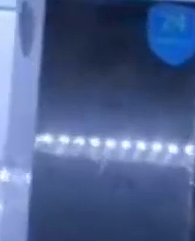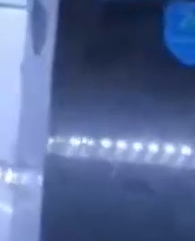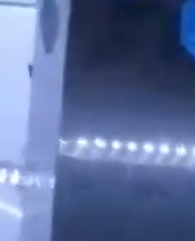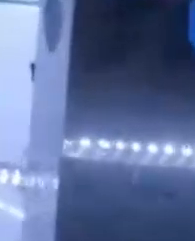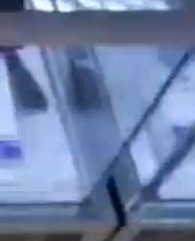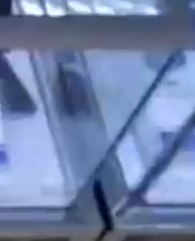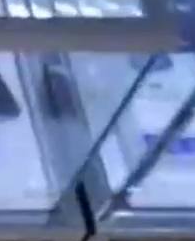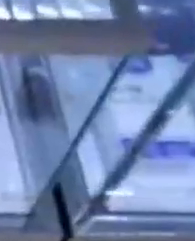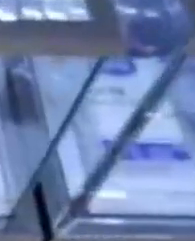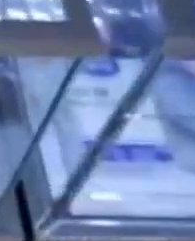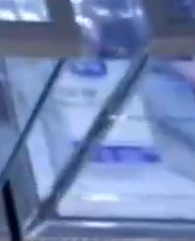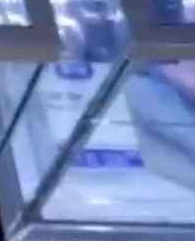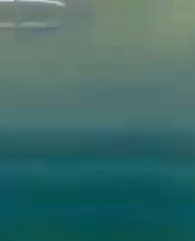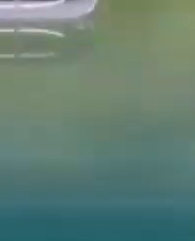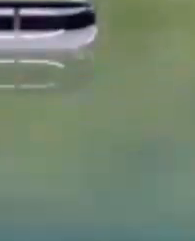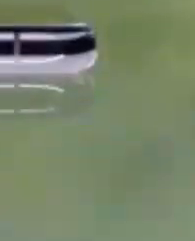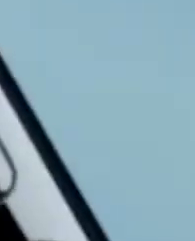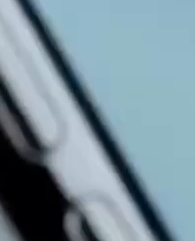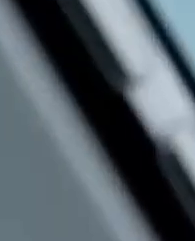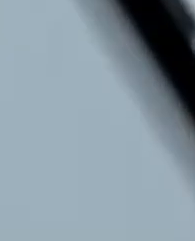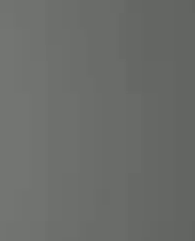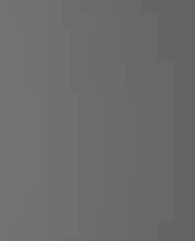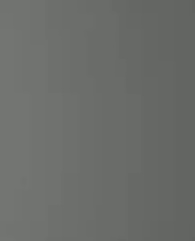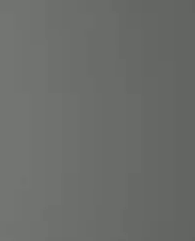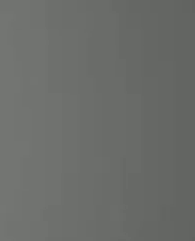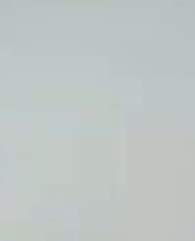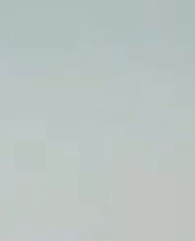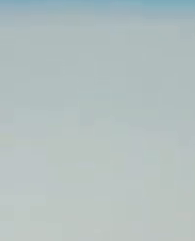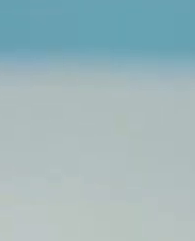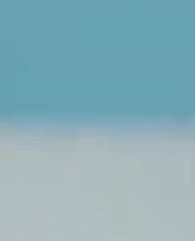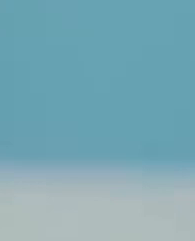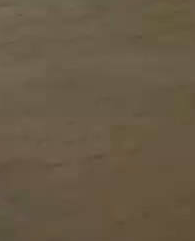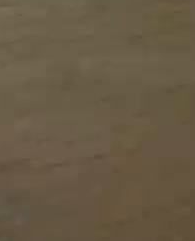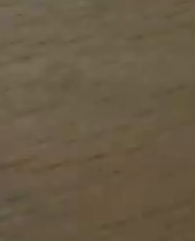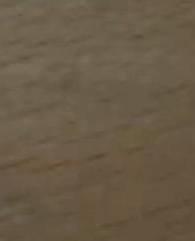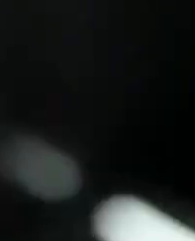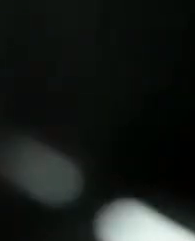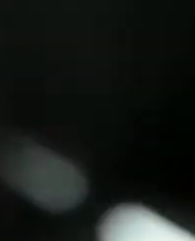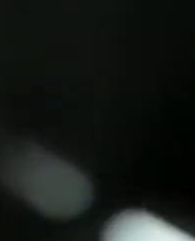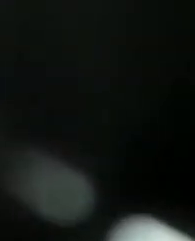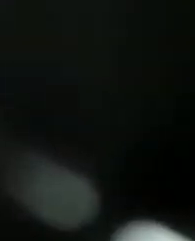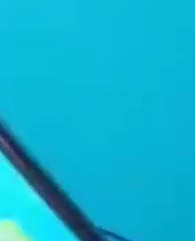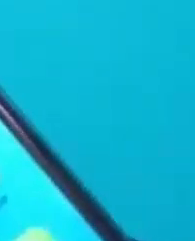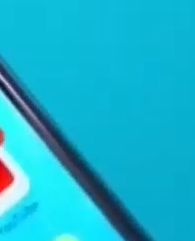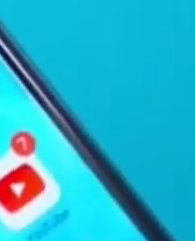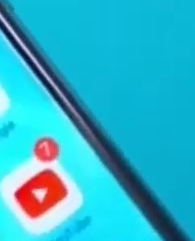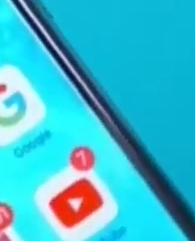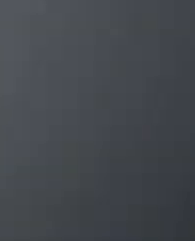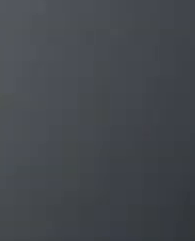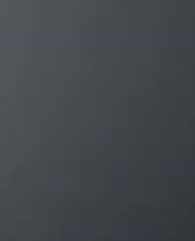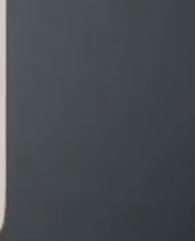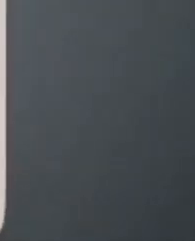muri Samsung 250 uhasanga amoko yose ya iPhone original, harimo iPhone XS Max, iPhone 11 Pro